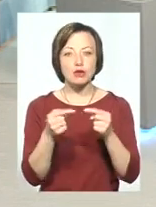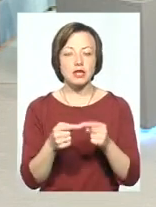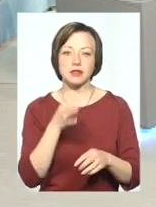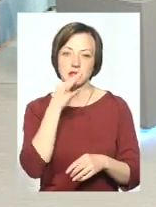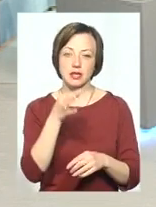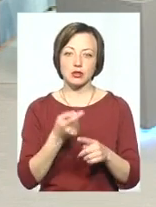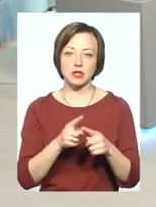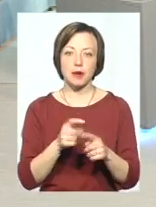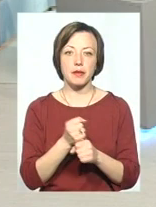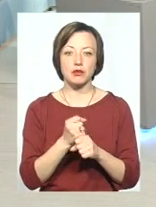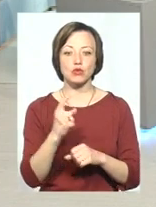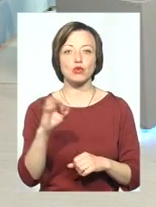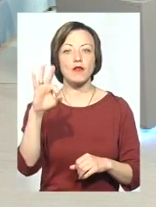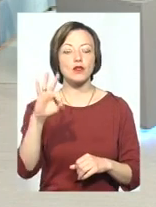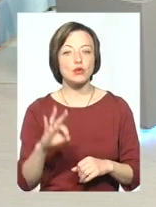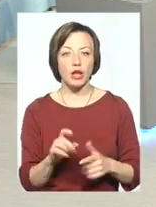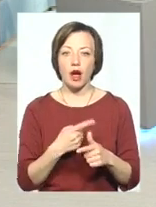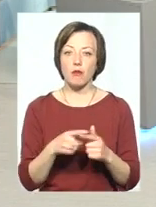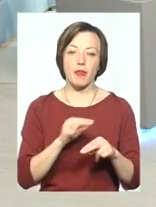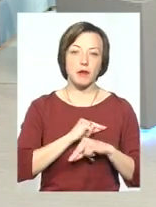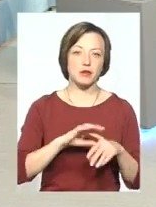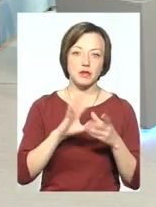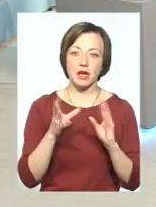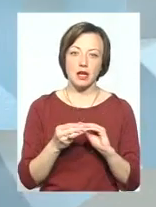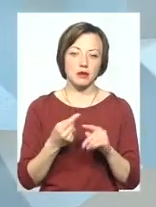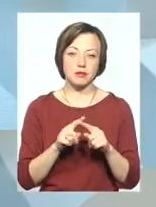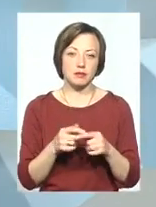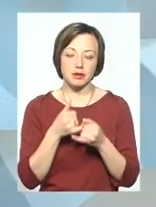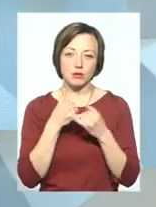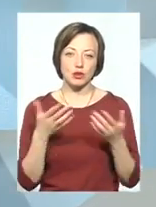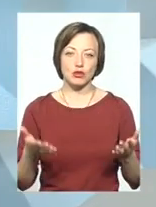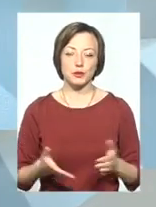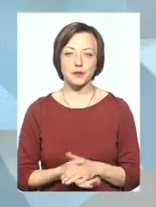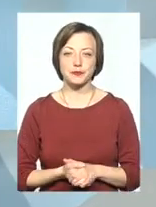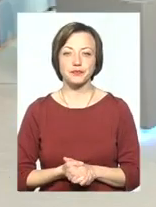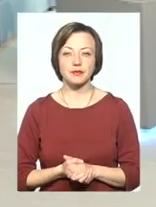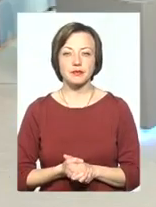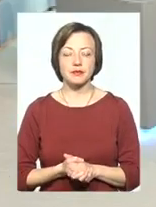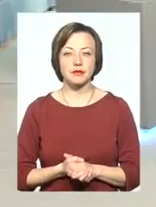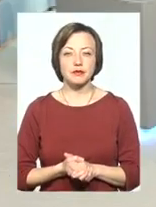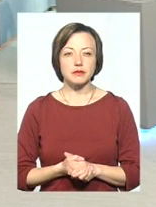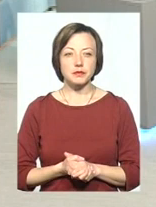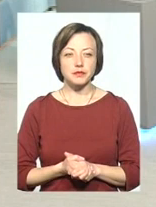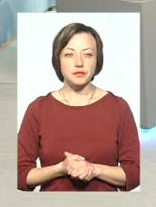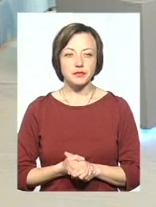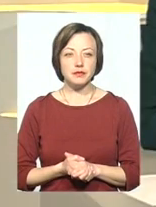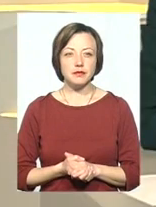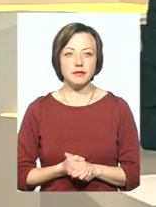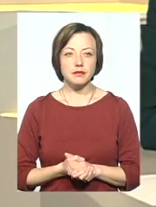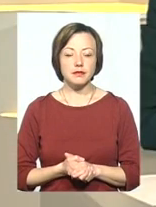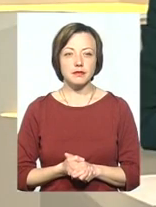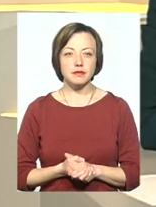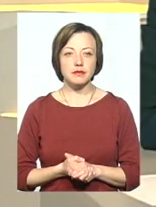сказати, що це працює на 100% або не працює взагалі, ми звичайно не можемо. Пане В'ячеславе,